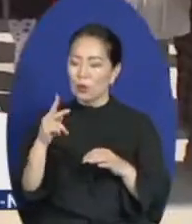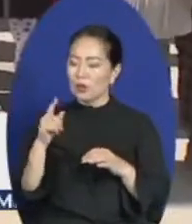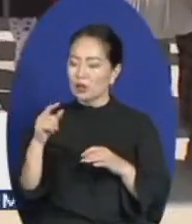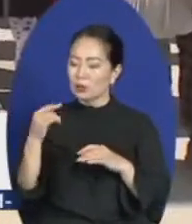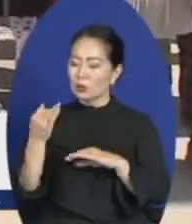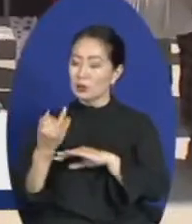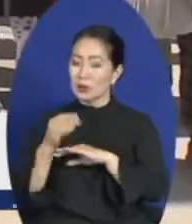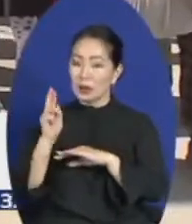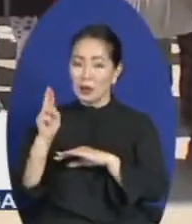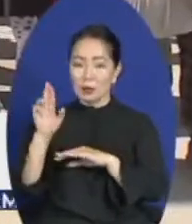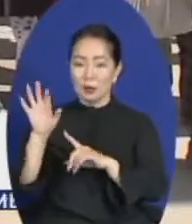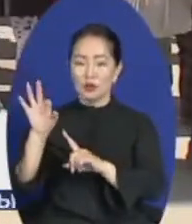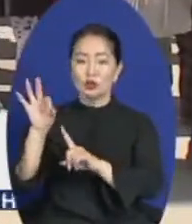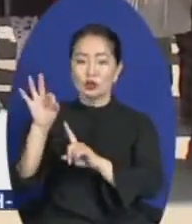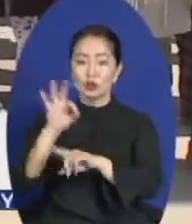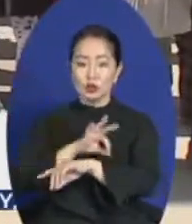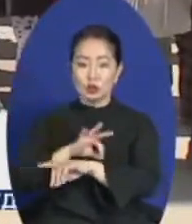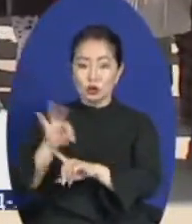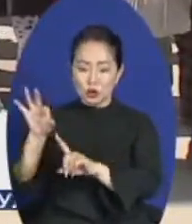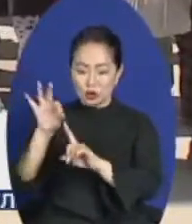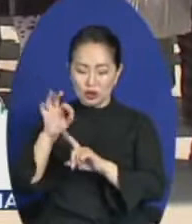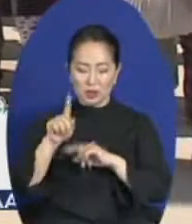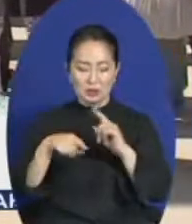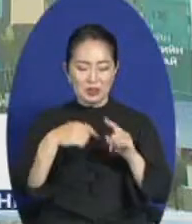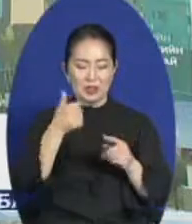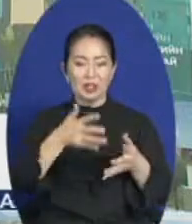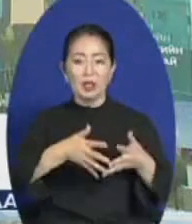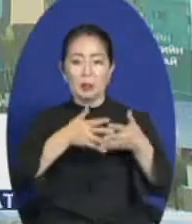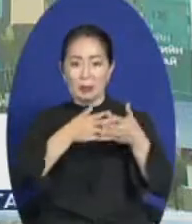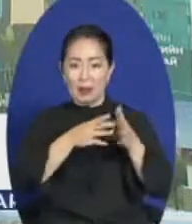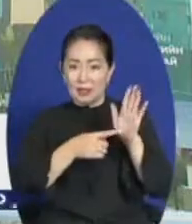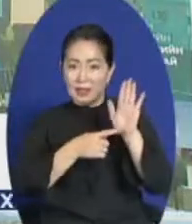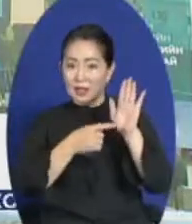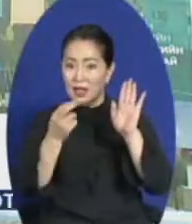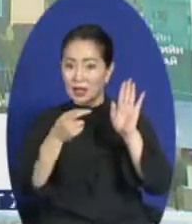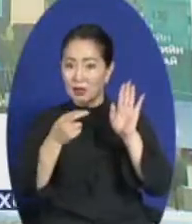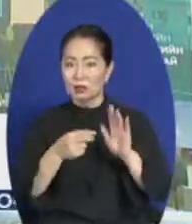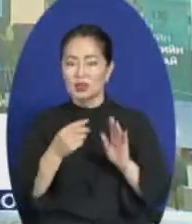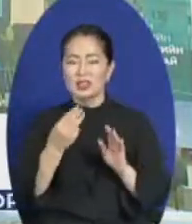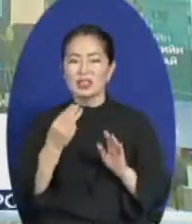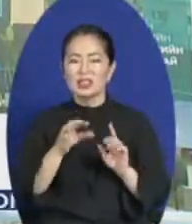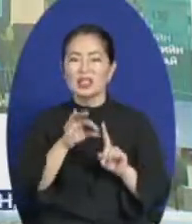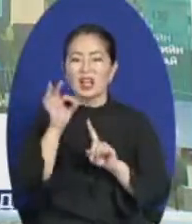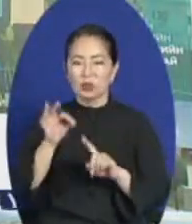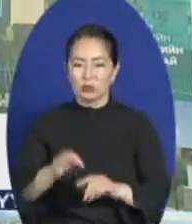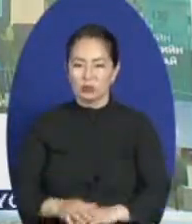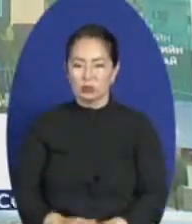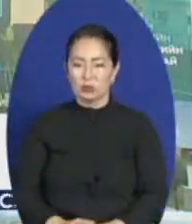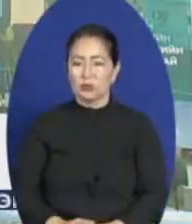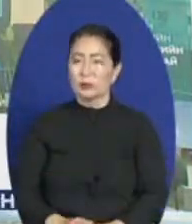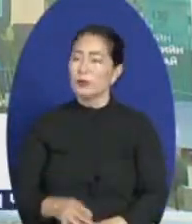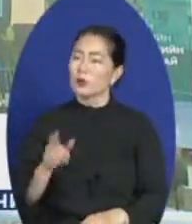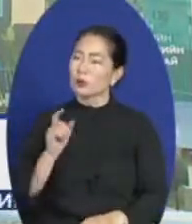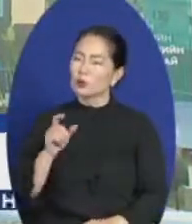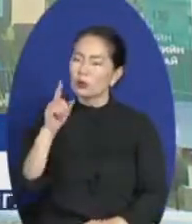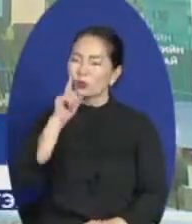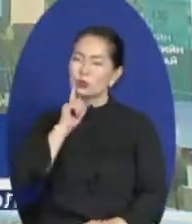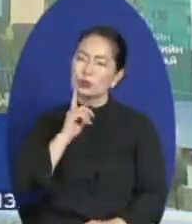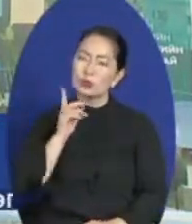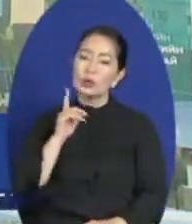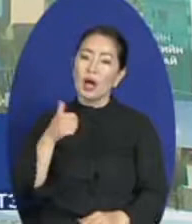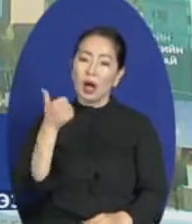компани хандшгай төслийг шилдэг барилгаар шалгаруулла. Дорсон цогц нарын юу хүлээж байгаа зүйл бол эрүүл